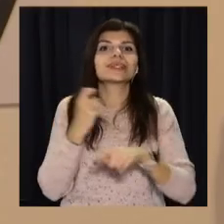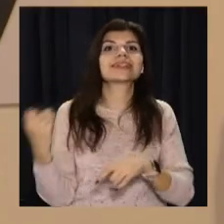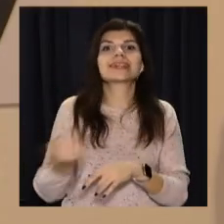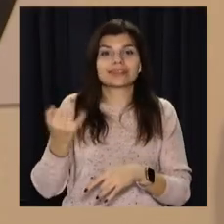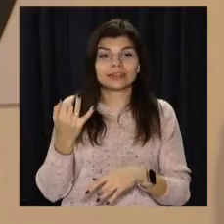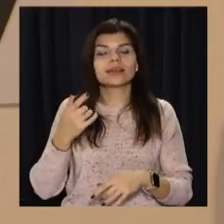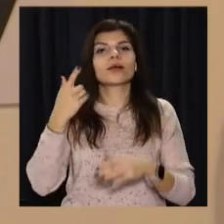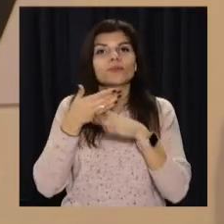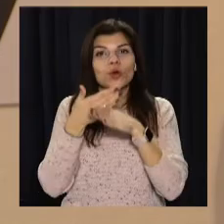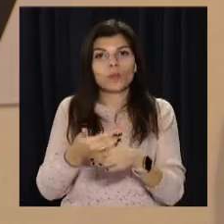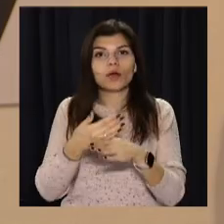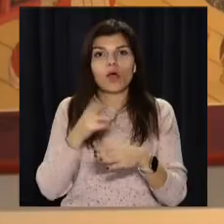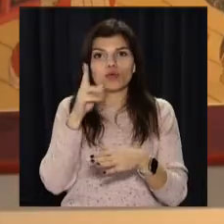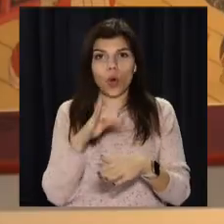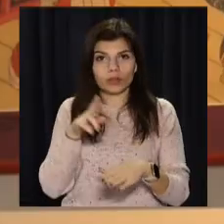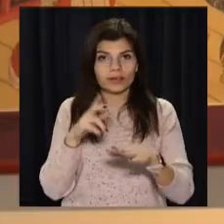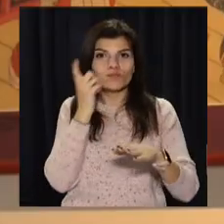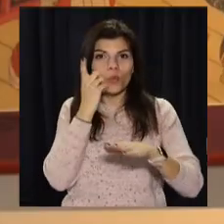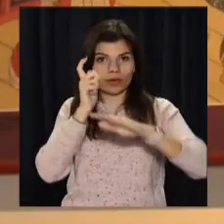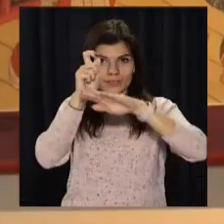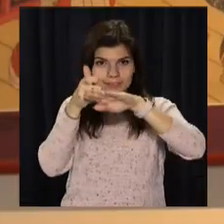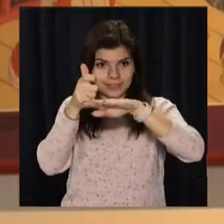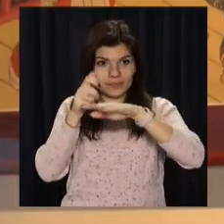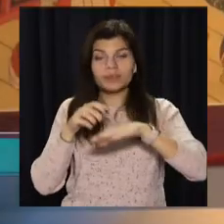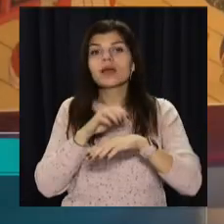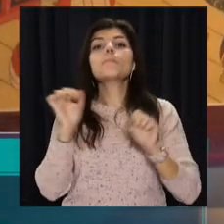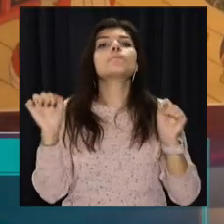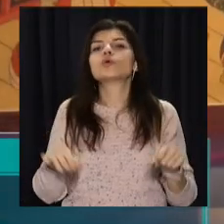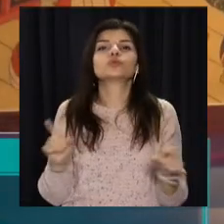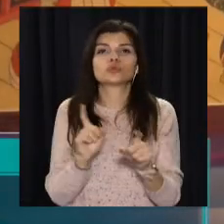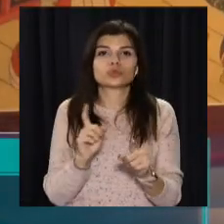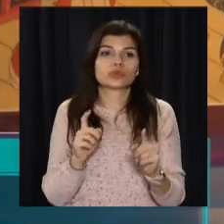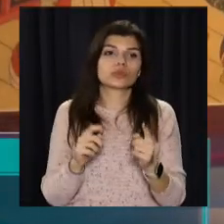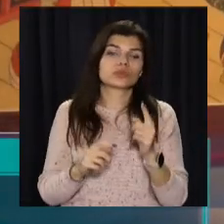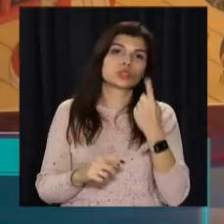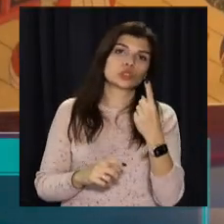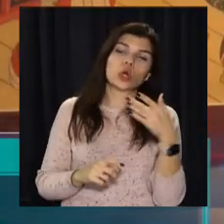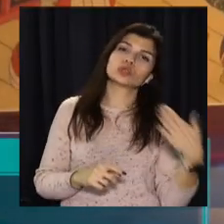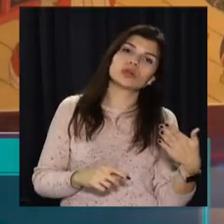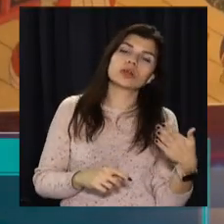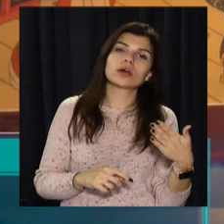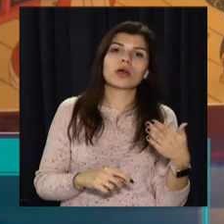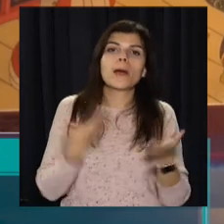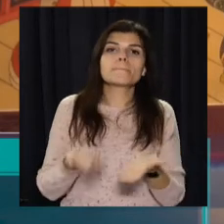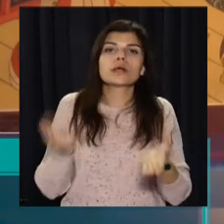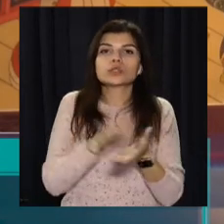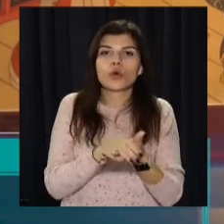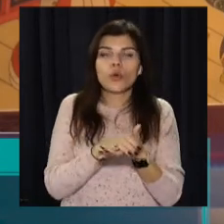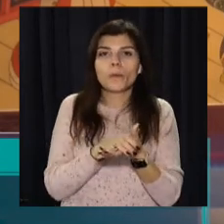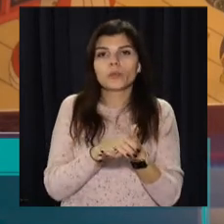динамічною допоможуть QR-коди. За QR-кодами можна з одного боку познайомитися